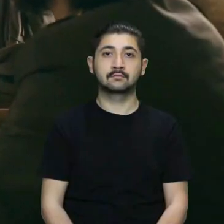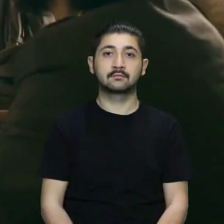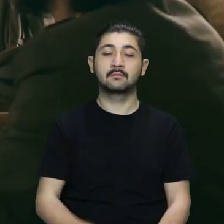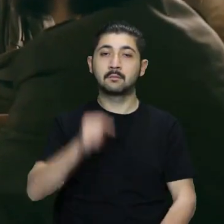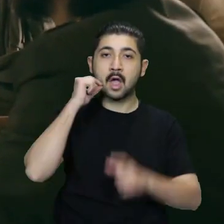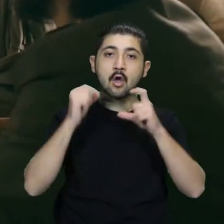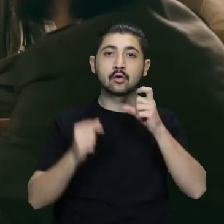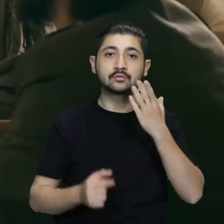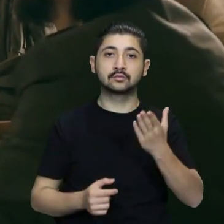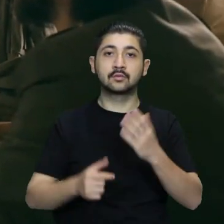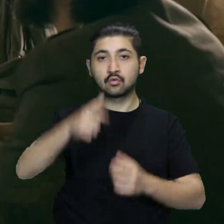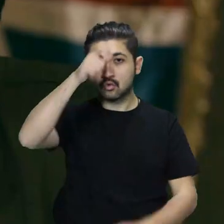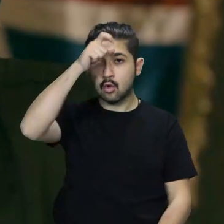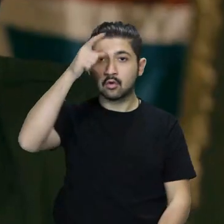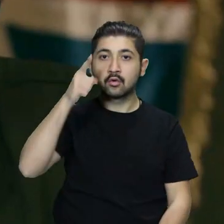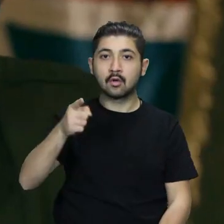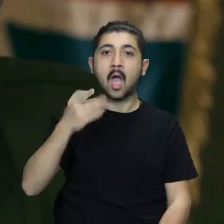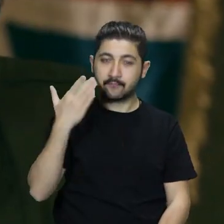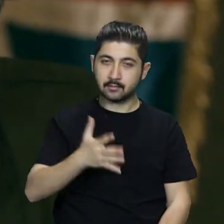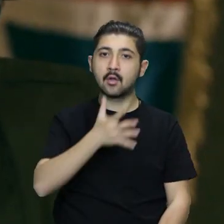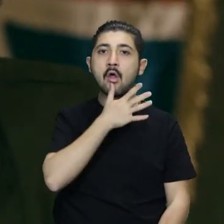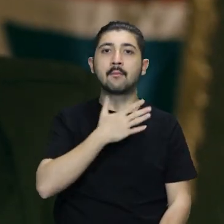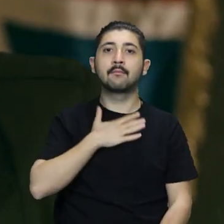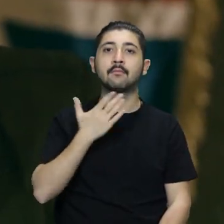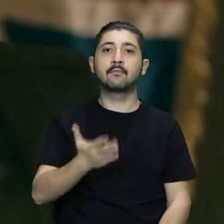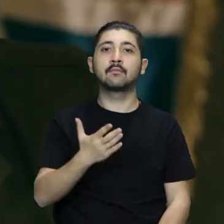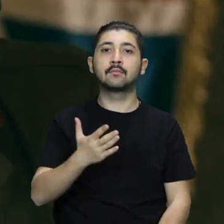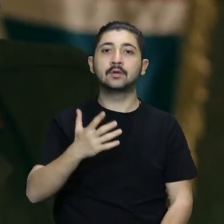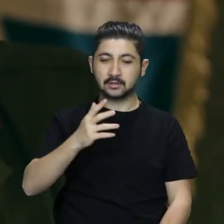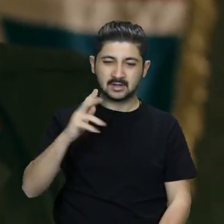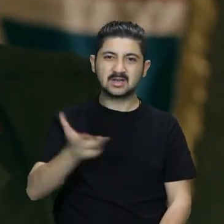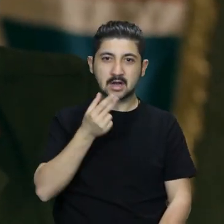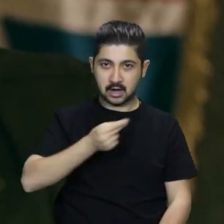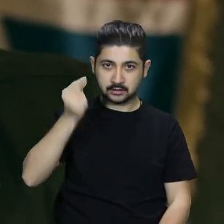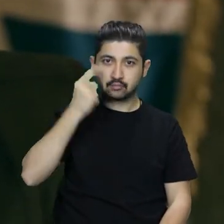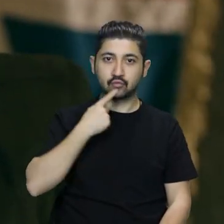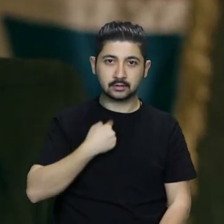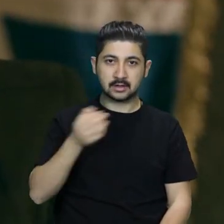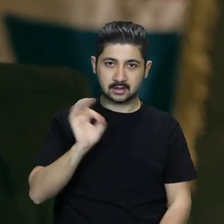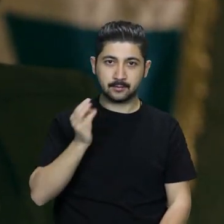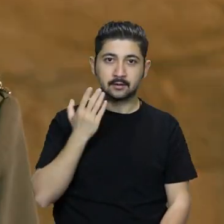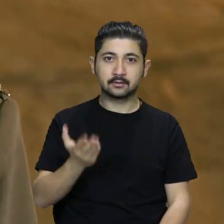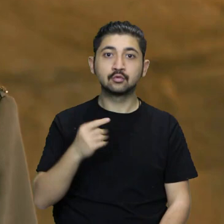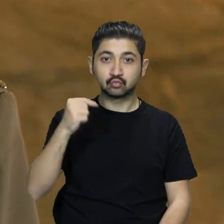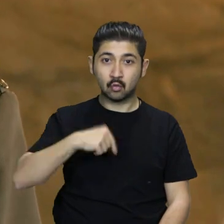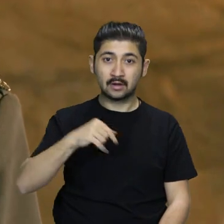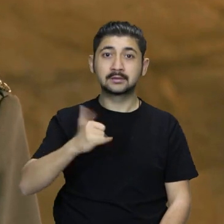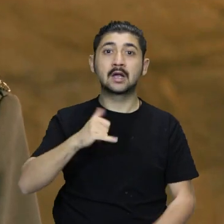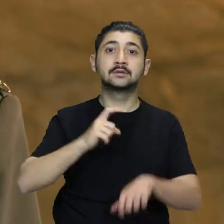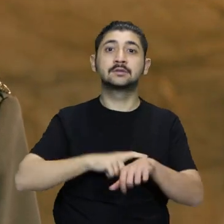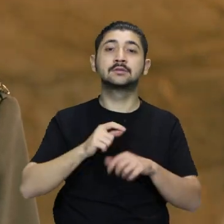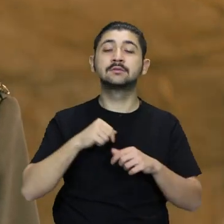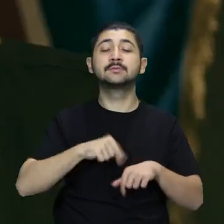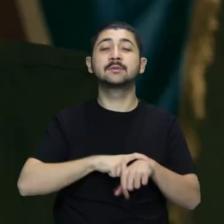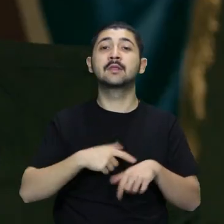Bay Cooks, Türkler. Evet biliyorum. Ne kadar hızlı kaçtıklarını söyleyeceksin değil mi? Şu anda şaka yapmanın sırası